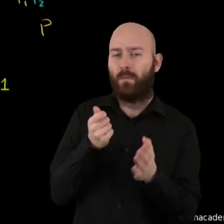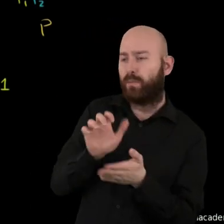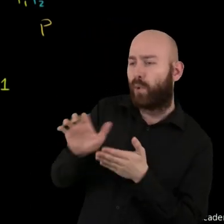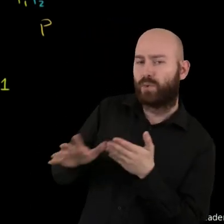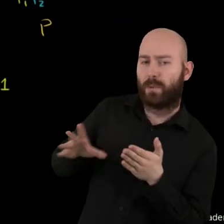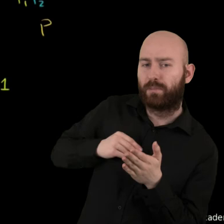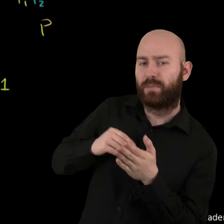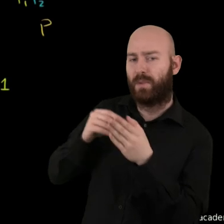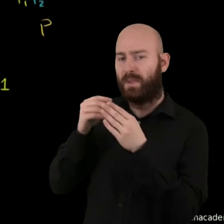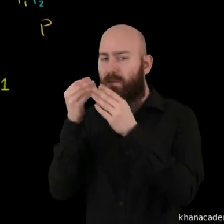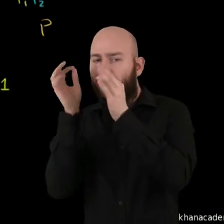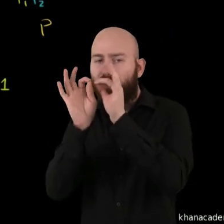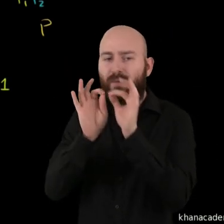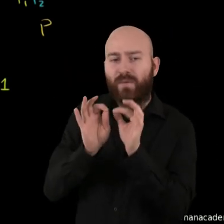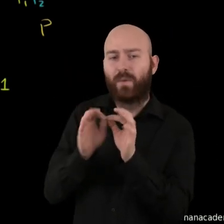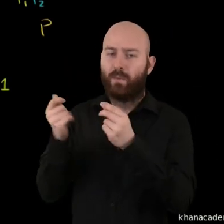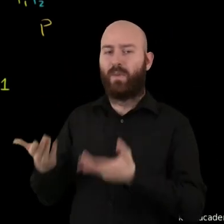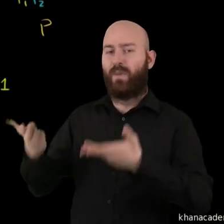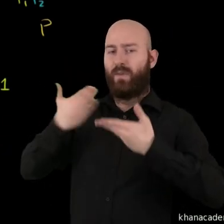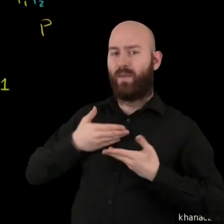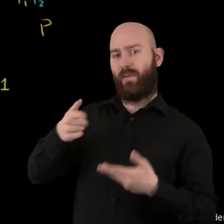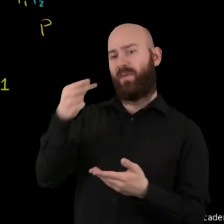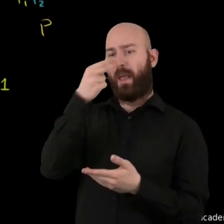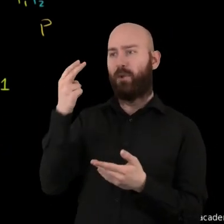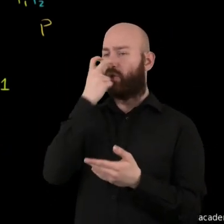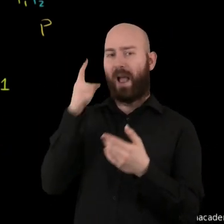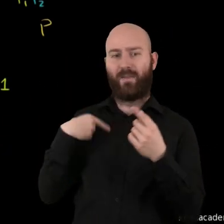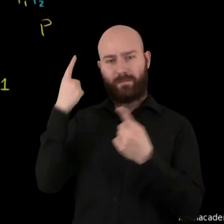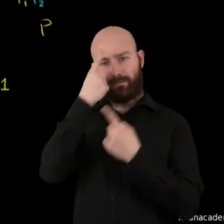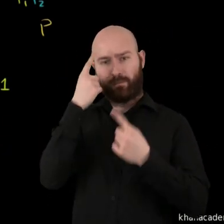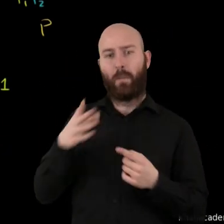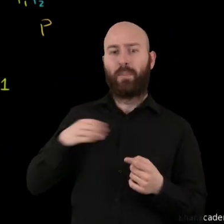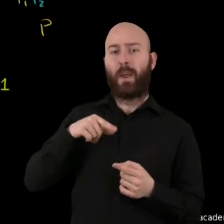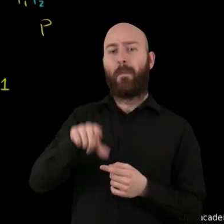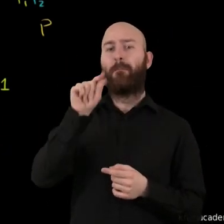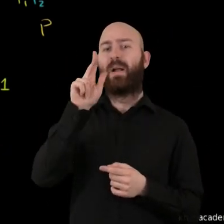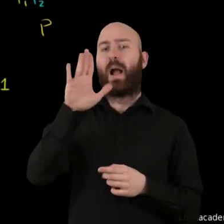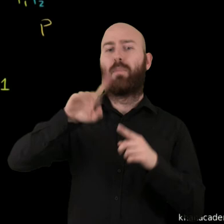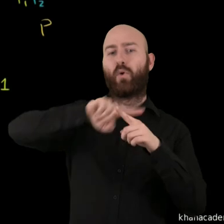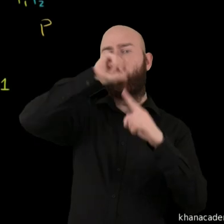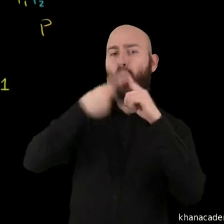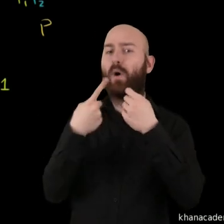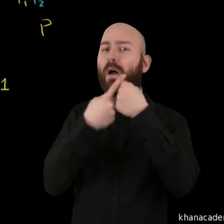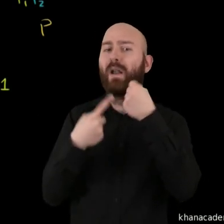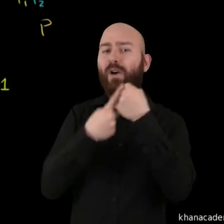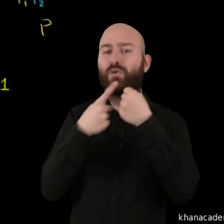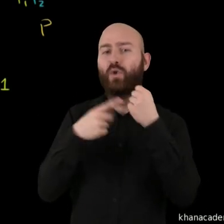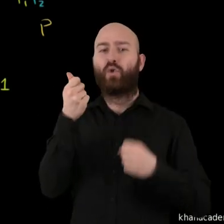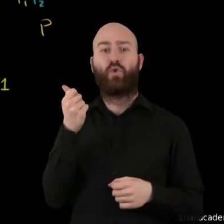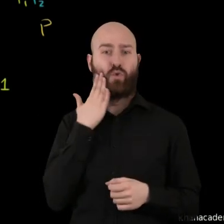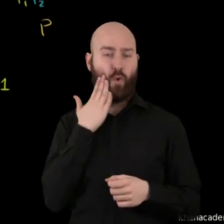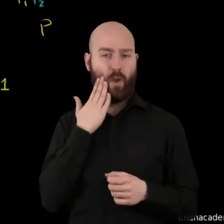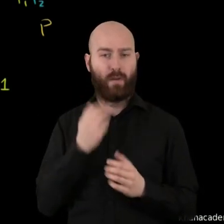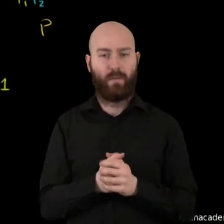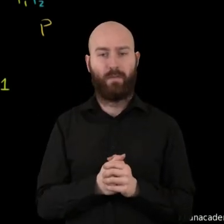Przyrost realny. Prawdziwa miara wzrostu wielkości produkcji. To podsuwa nam ciekawe tematy do rozważań. Można mierzyć PKB w